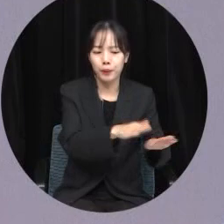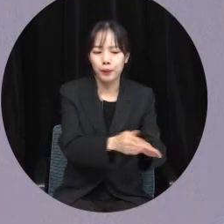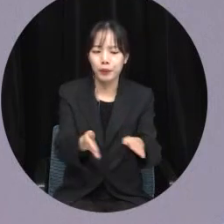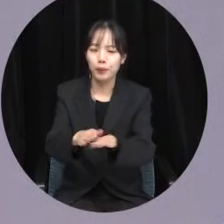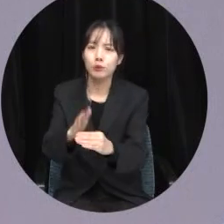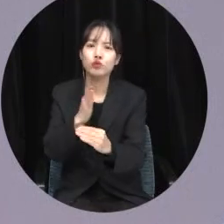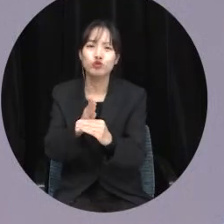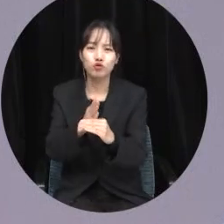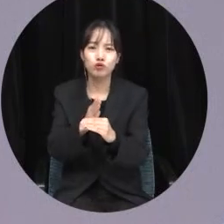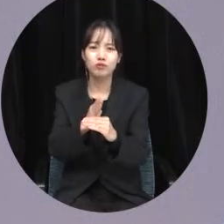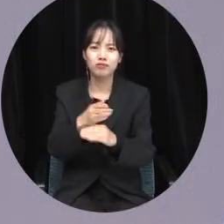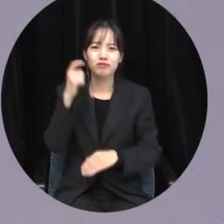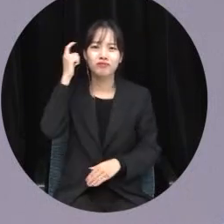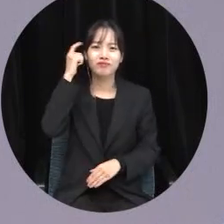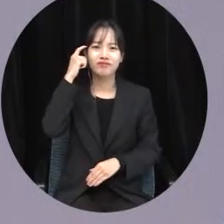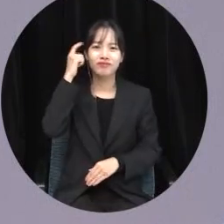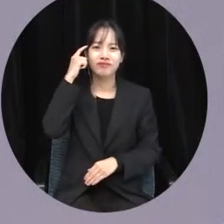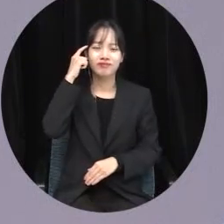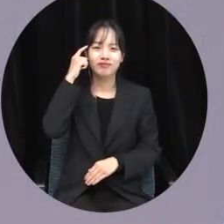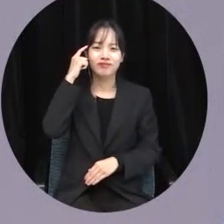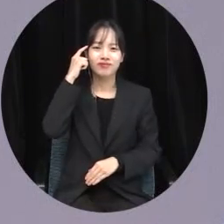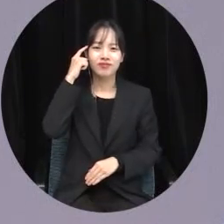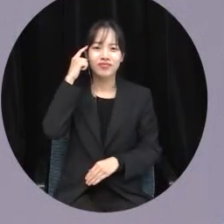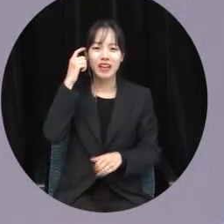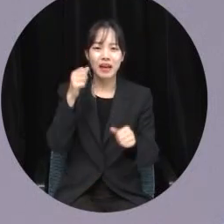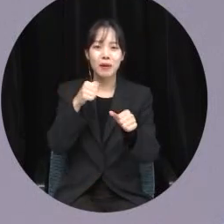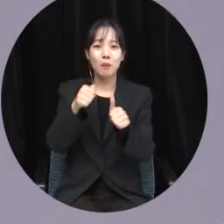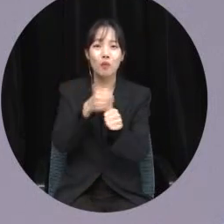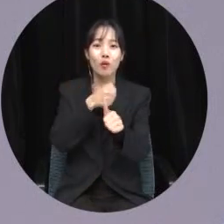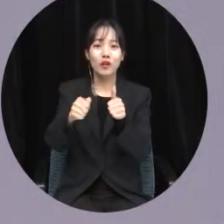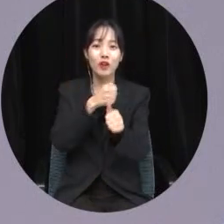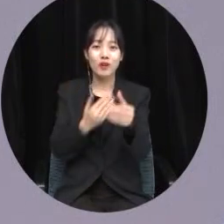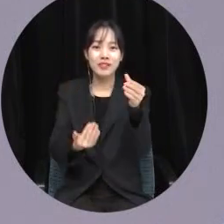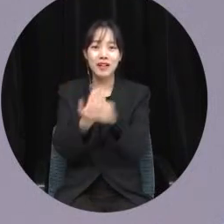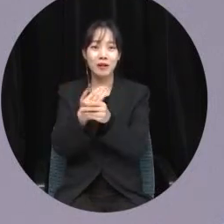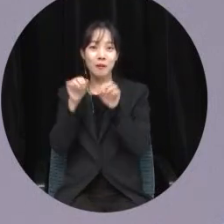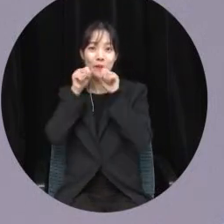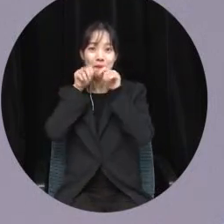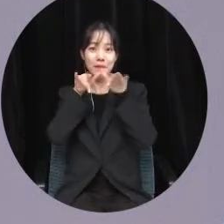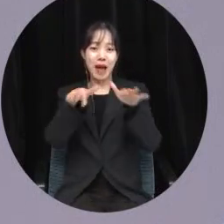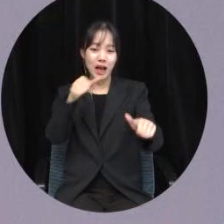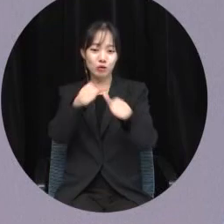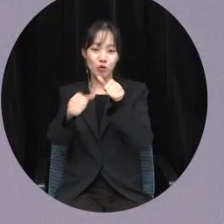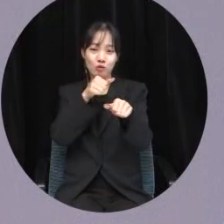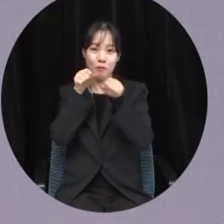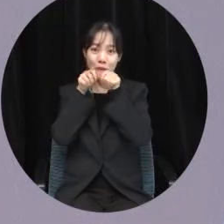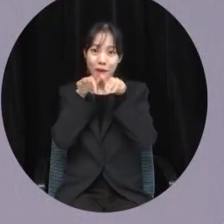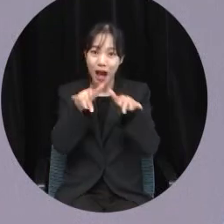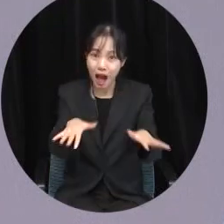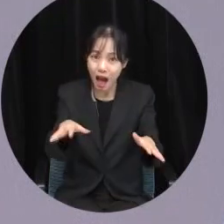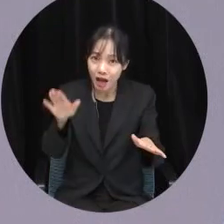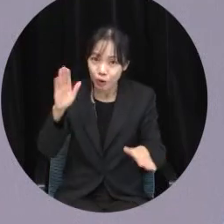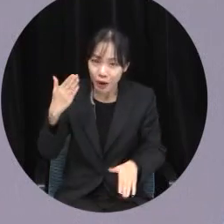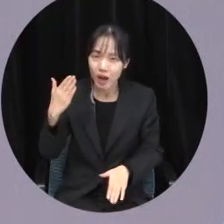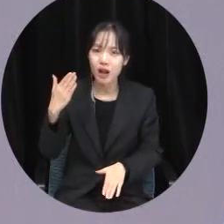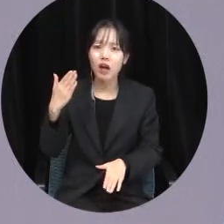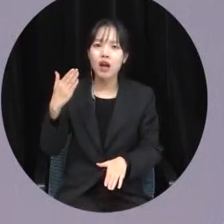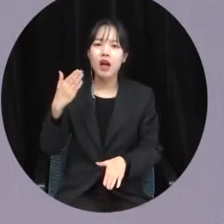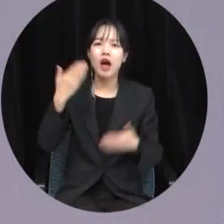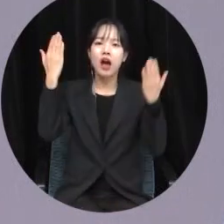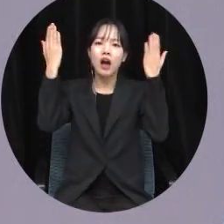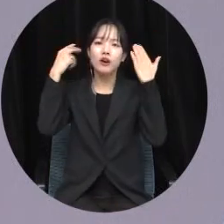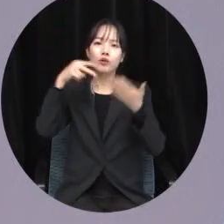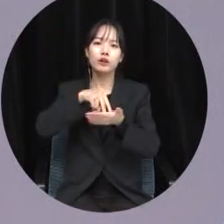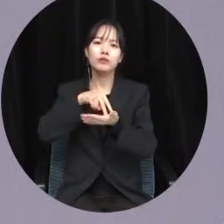사건이 알려지면 인사상의 불이익을 학교장이나 이 학교 측이 받을까 봐